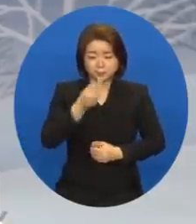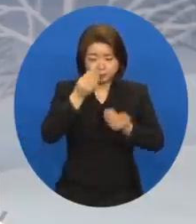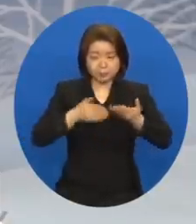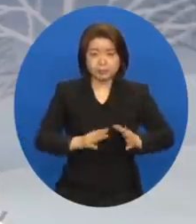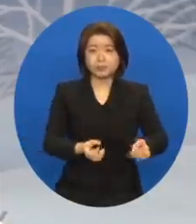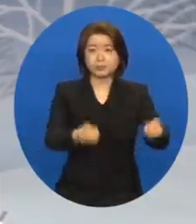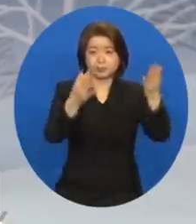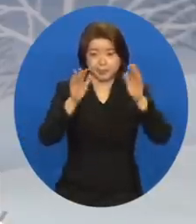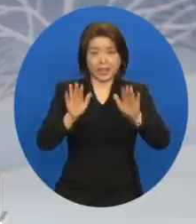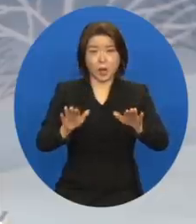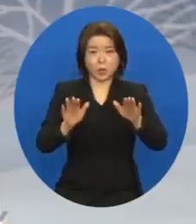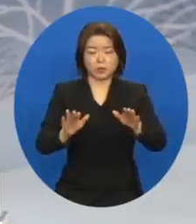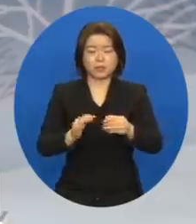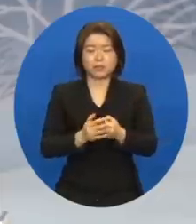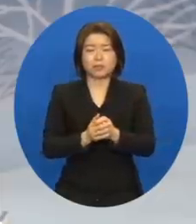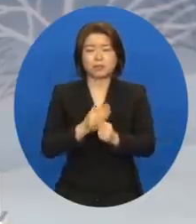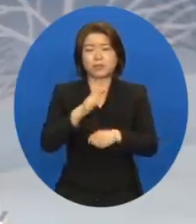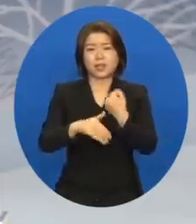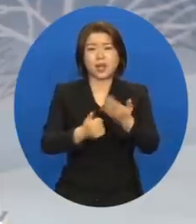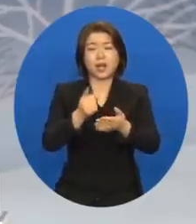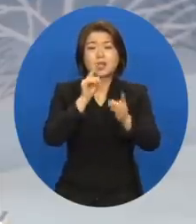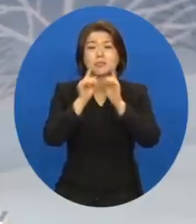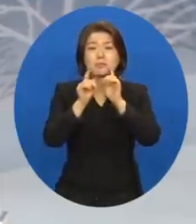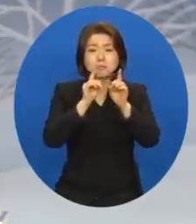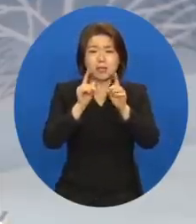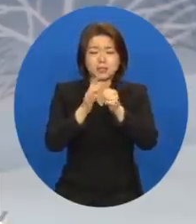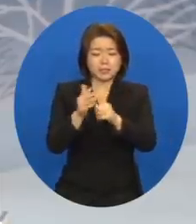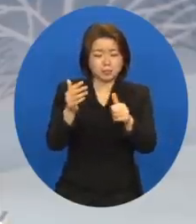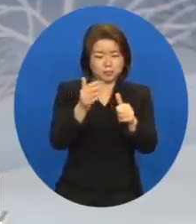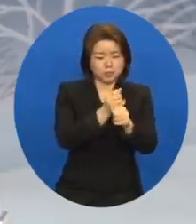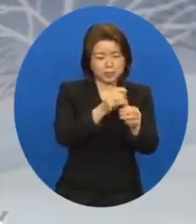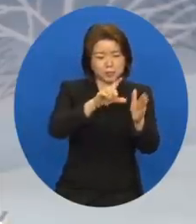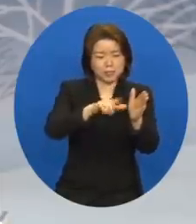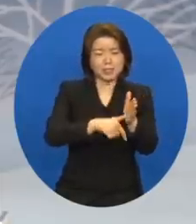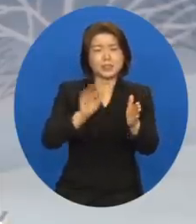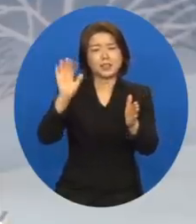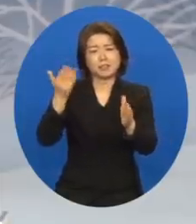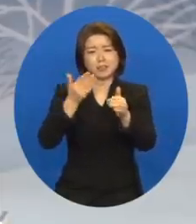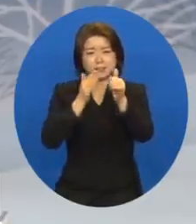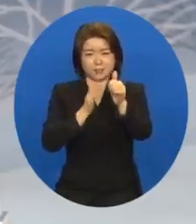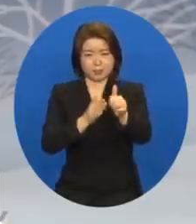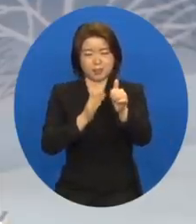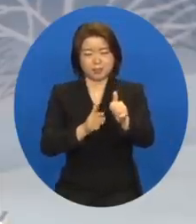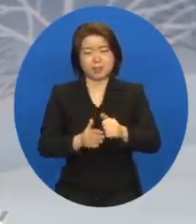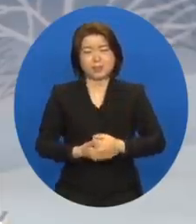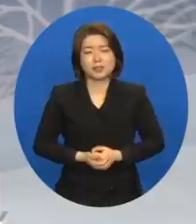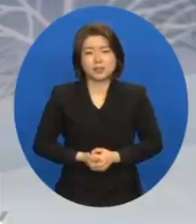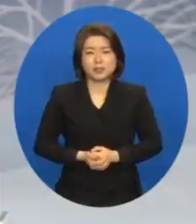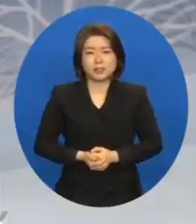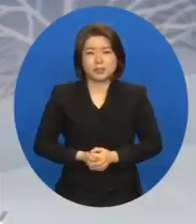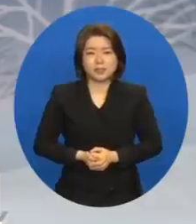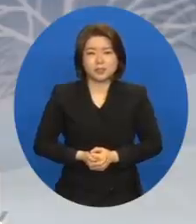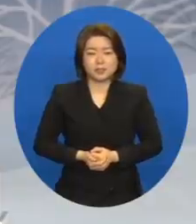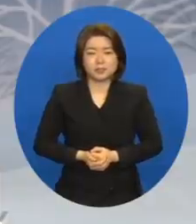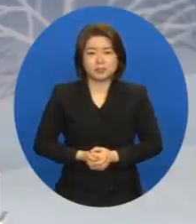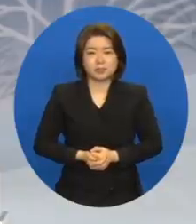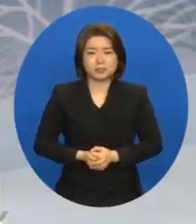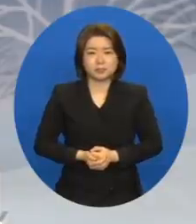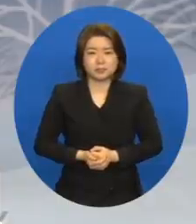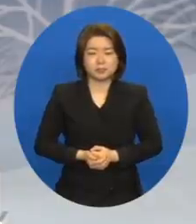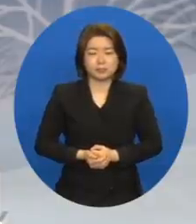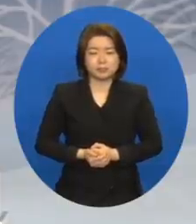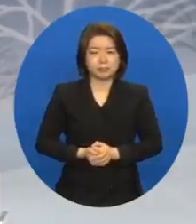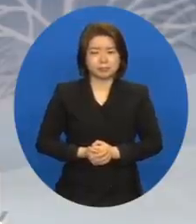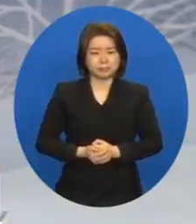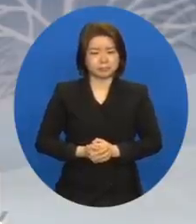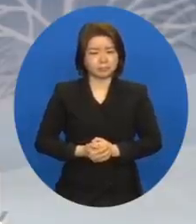성탄절인 오늘 하나님의 말씀을 붙잡는 시간이 되시기를 원합니다. 예측할 수